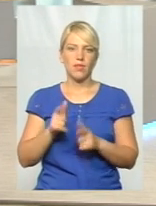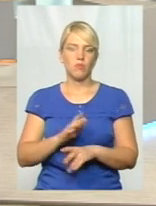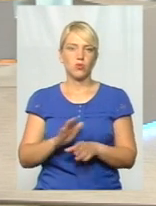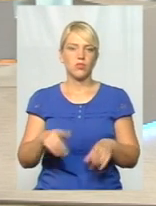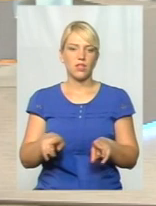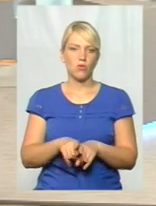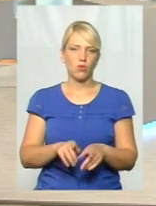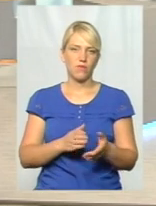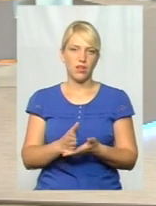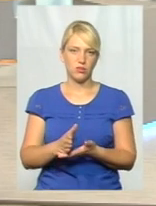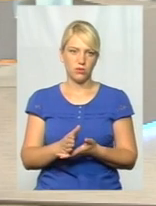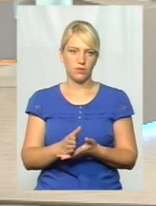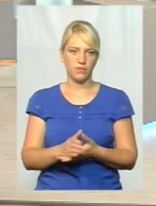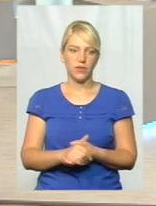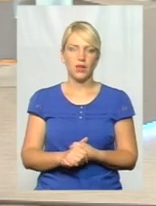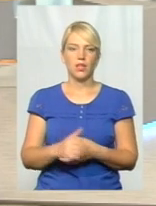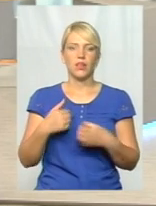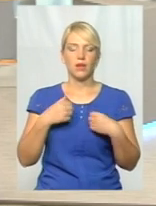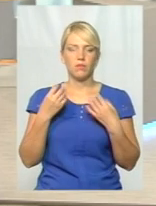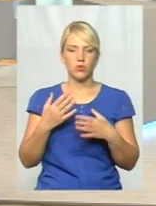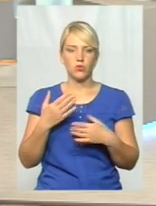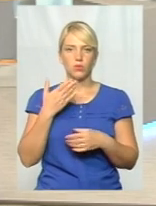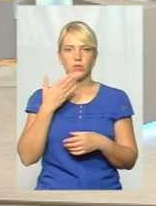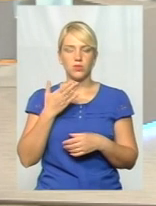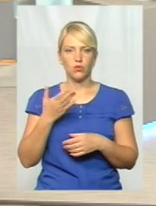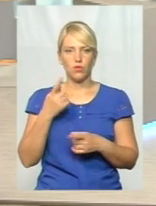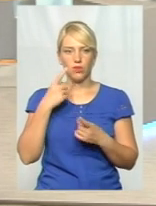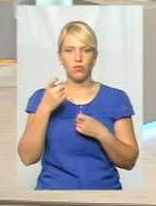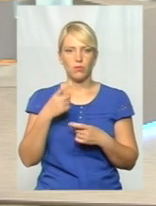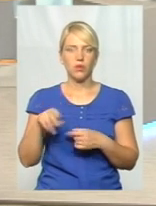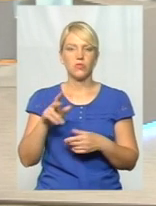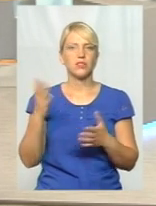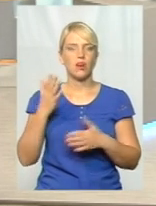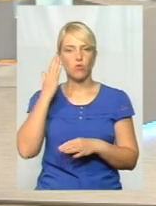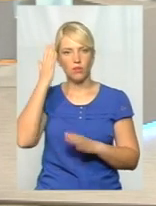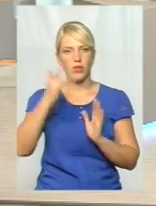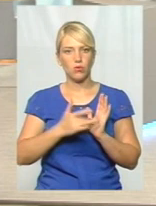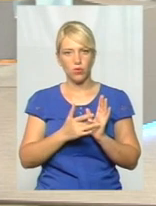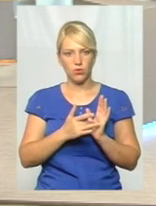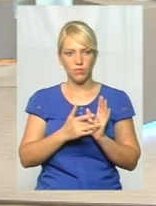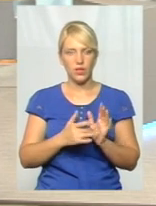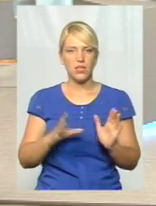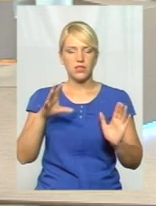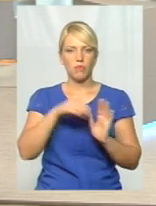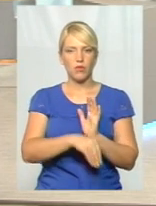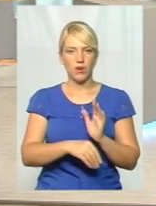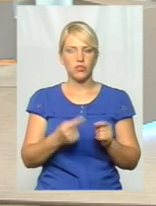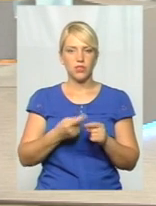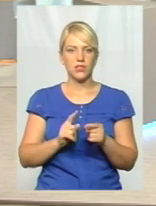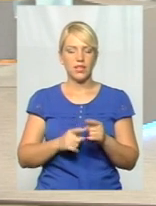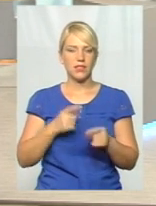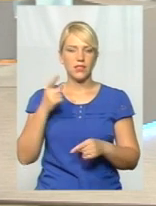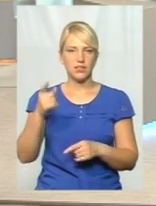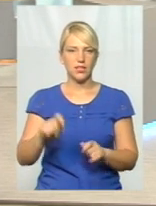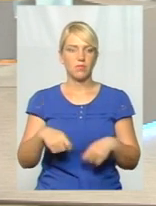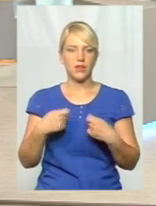даною версією. Я просто процитую інформацію, щодо з якою метою запроваджується оця дистанційна